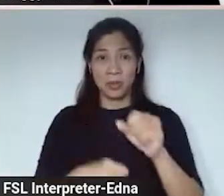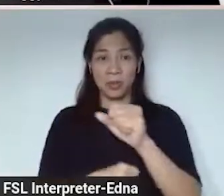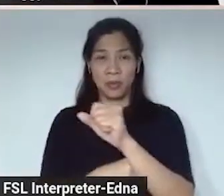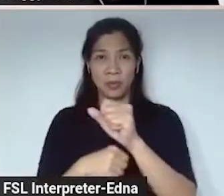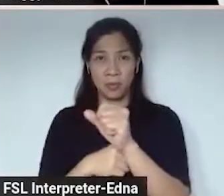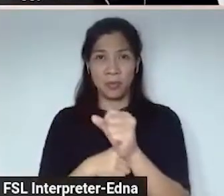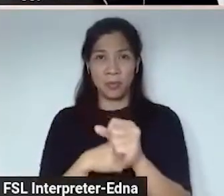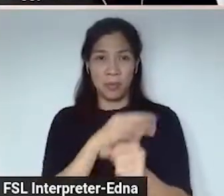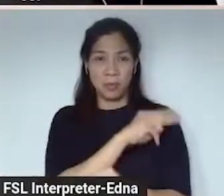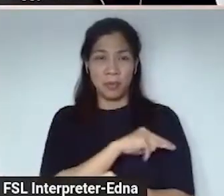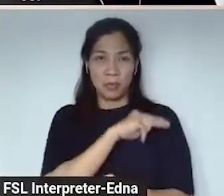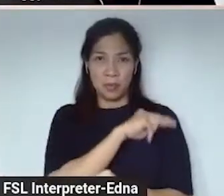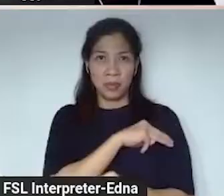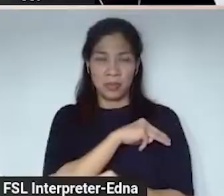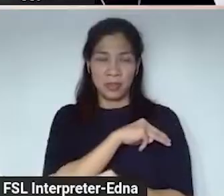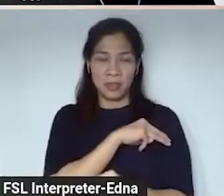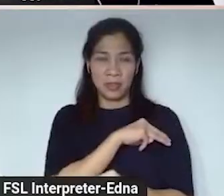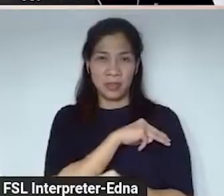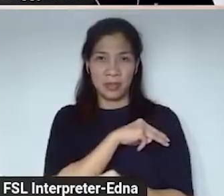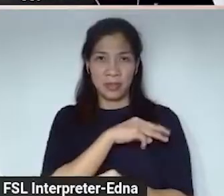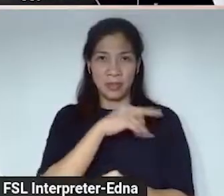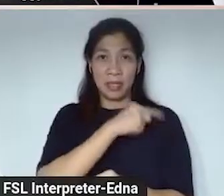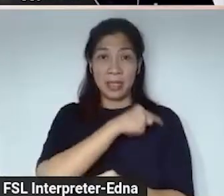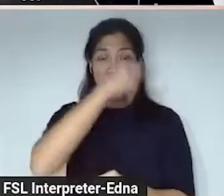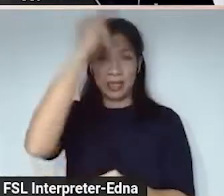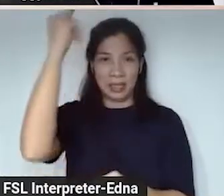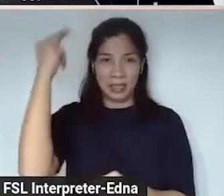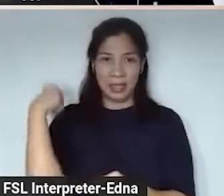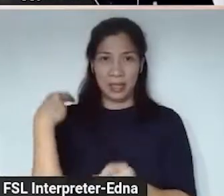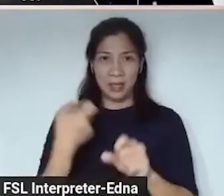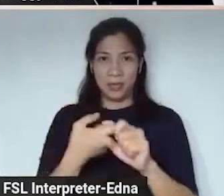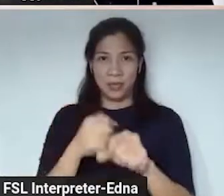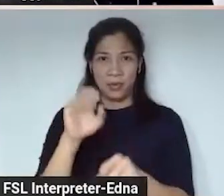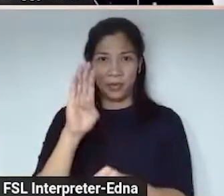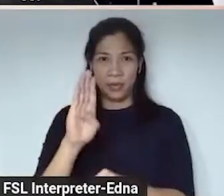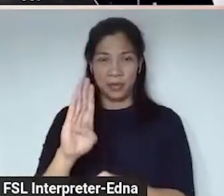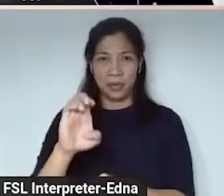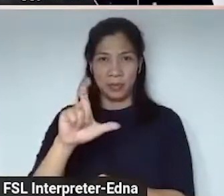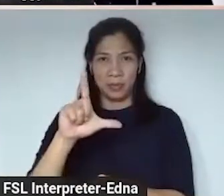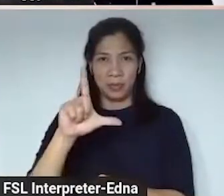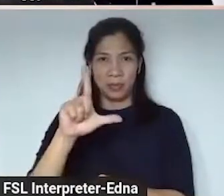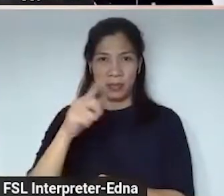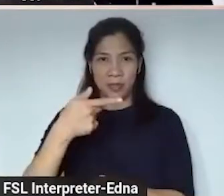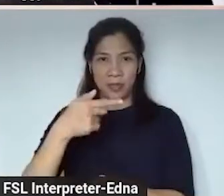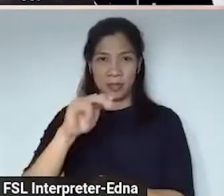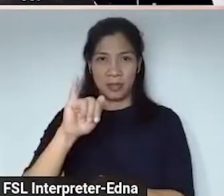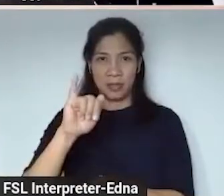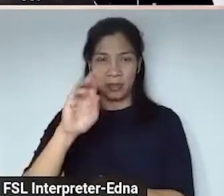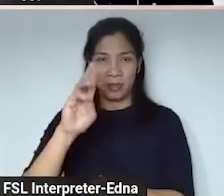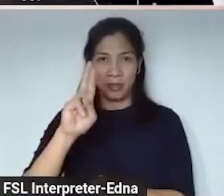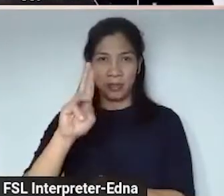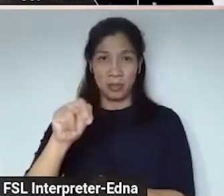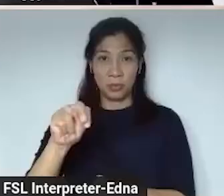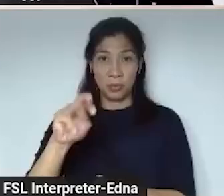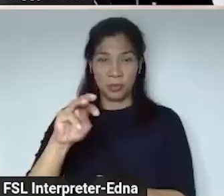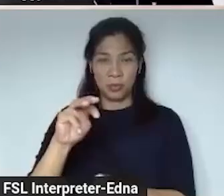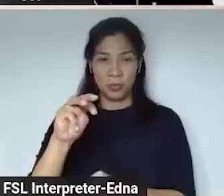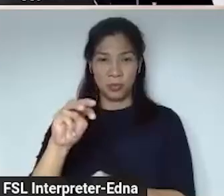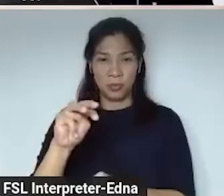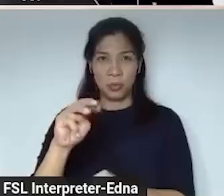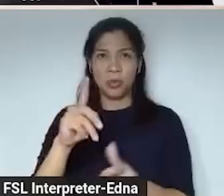ICN congregation, parang na-inculcate din sa akin yung importance ng isang